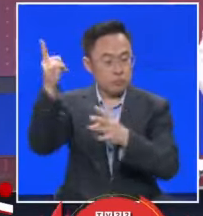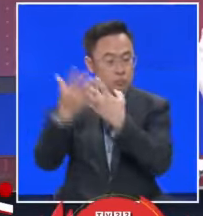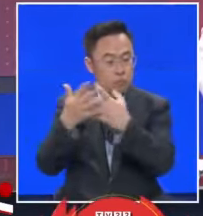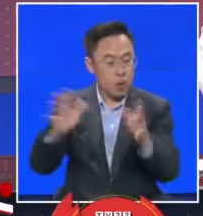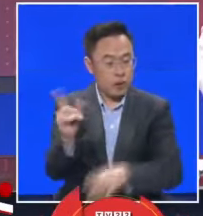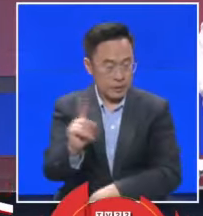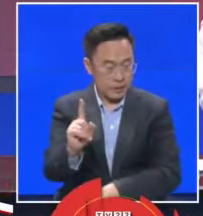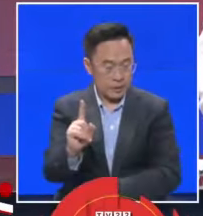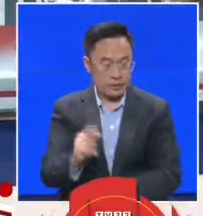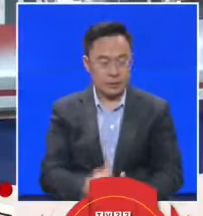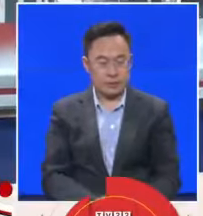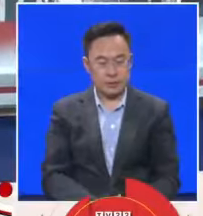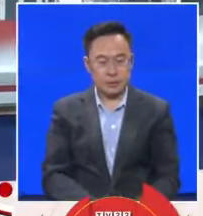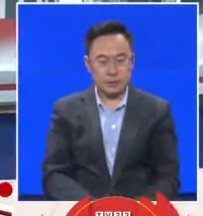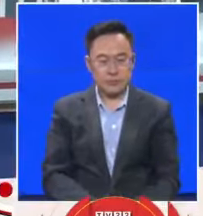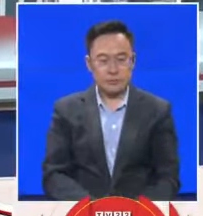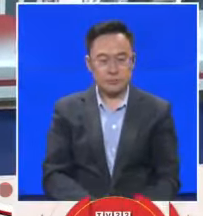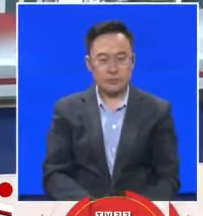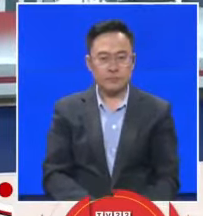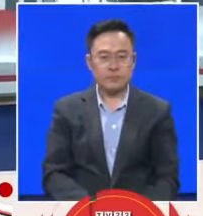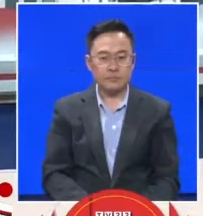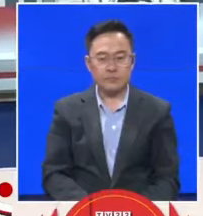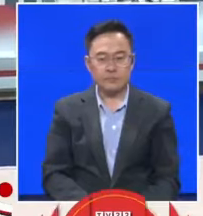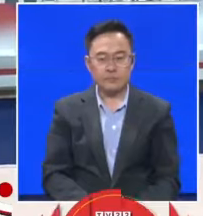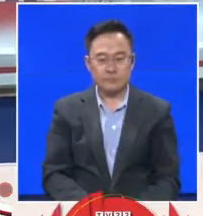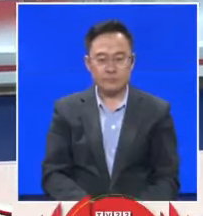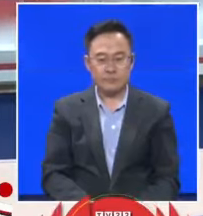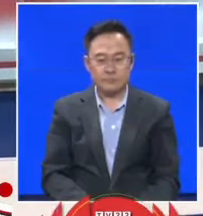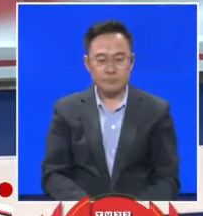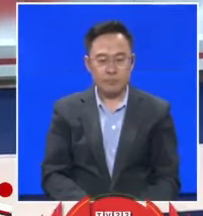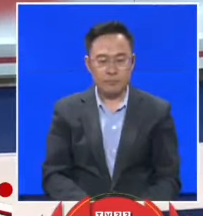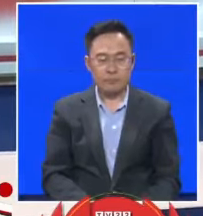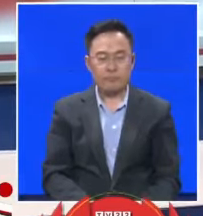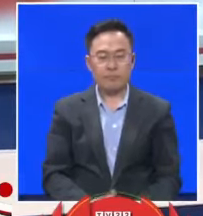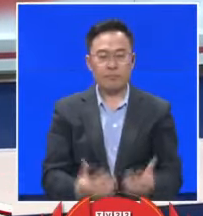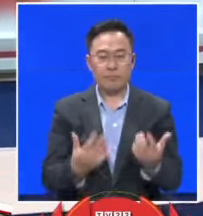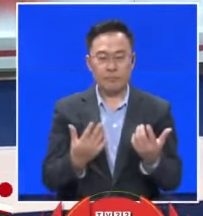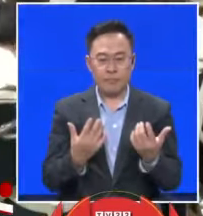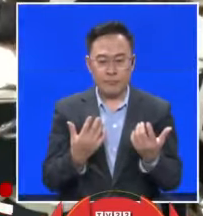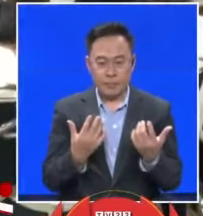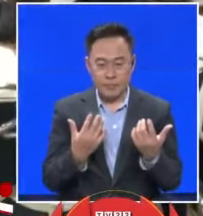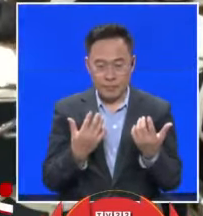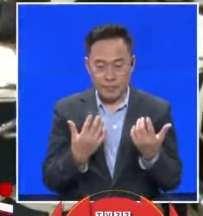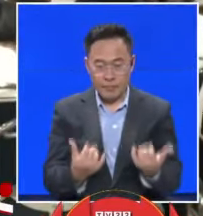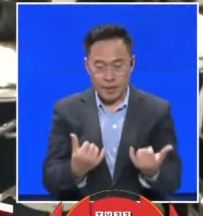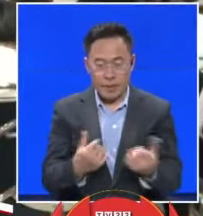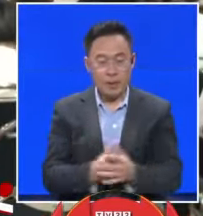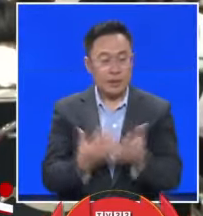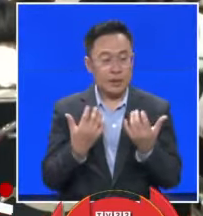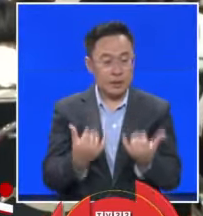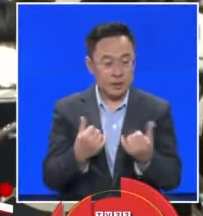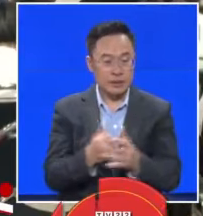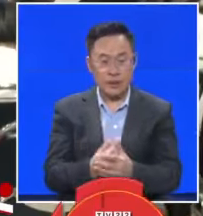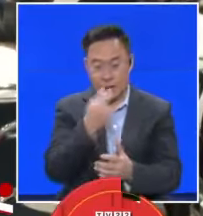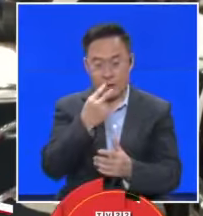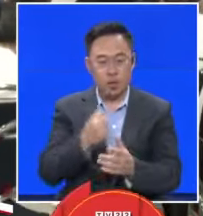คุณอิทธิพัฒน์ปิ่นละโรจน์ค่ะ เชิญค่ะคุณเพ็ญพันธ์คุณอติชาติครับขณะนี้ด้านหลังเว